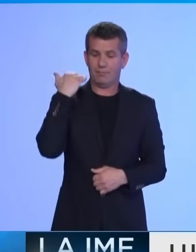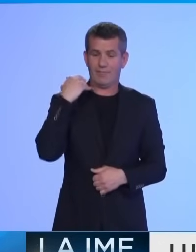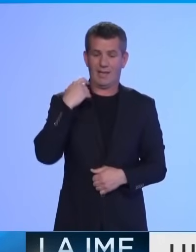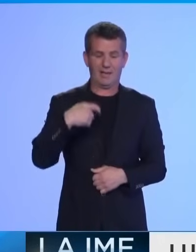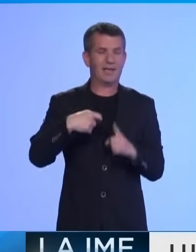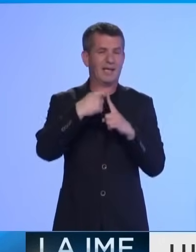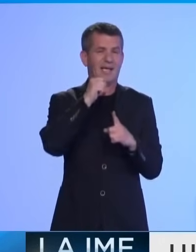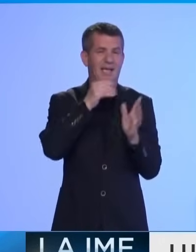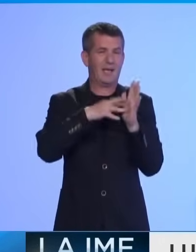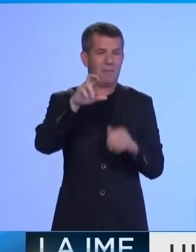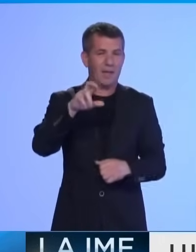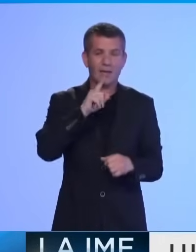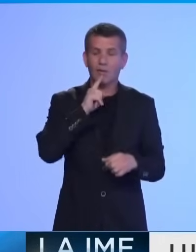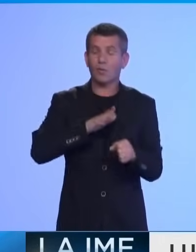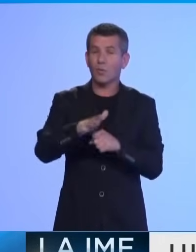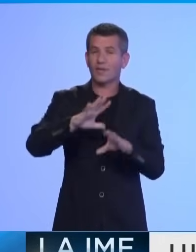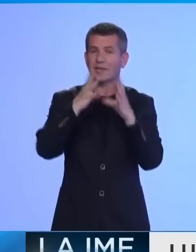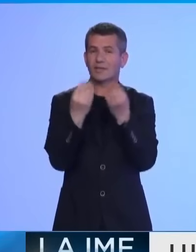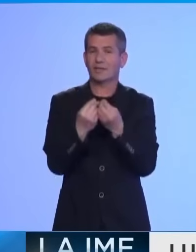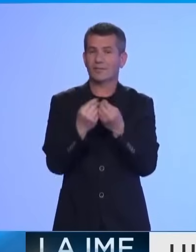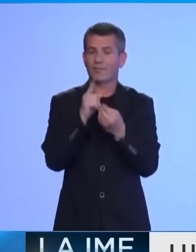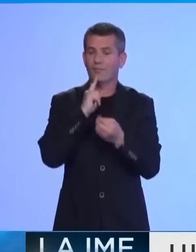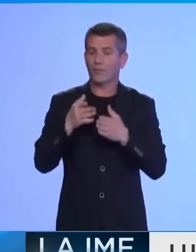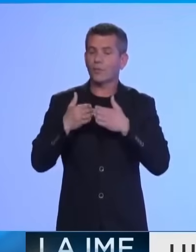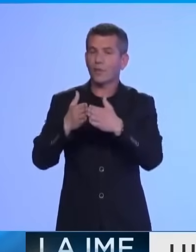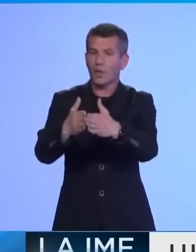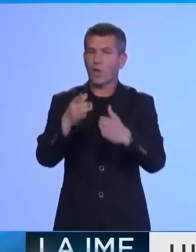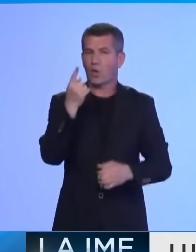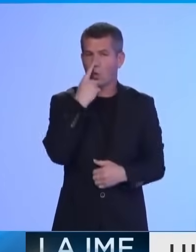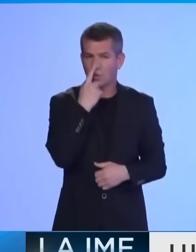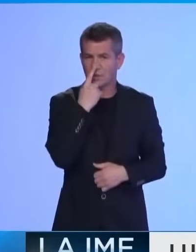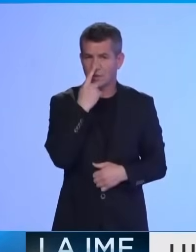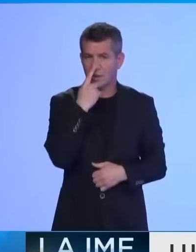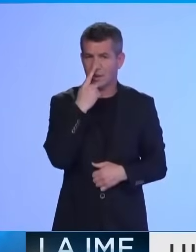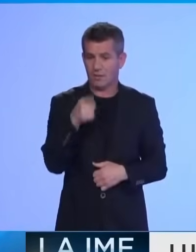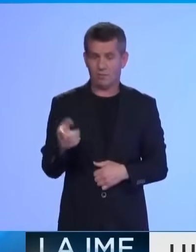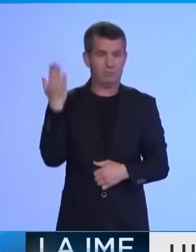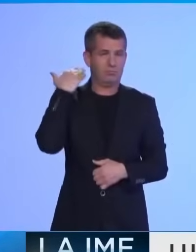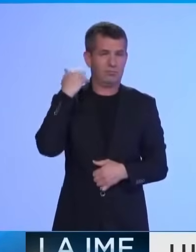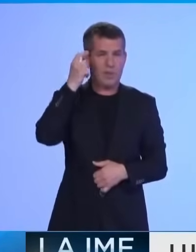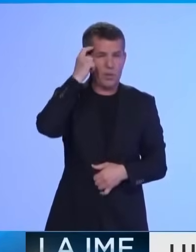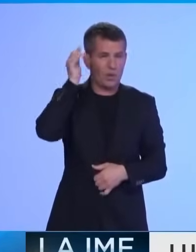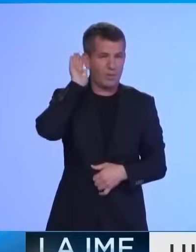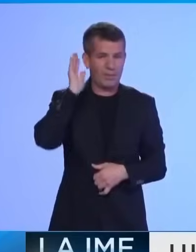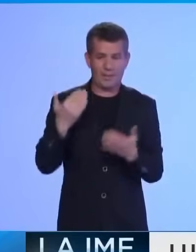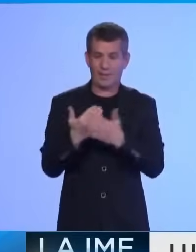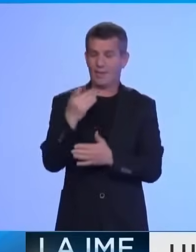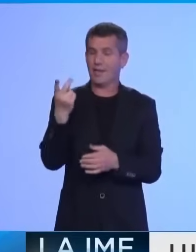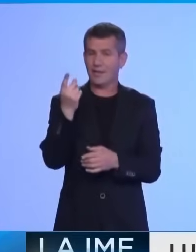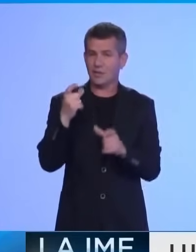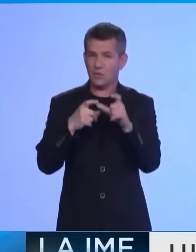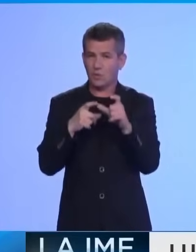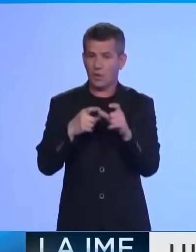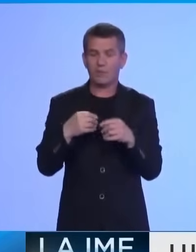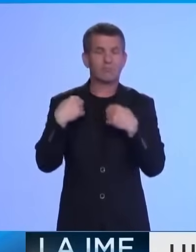Rusia, duke përfshirë kundër elementeve të flotës ruse të detit të zi. Megjithatë, pas zotimit të kryeministrit Rishi Sunak për t'i dhënë